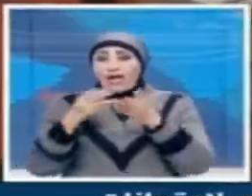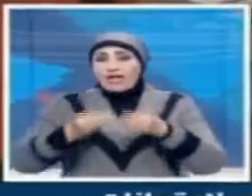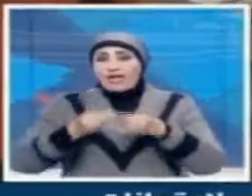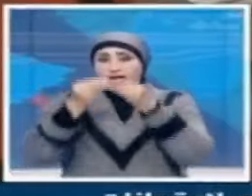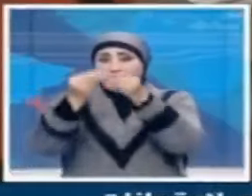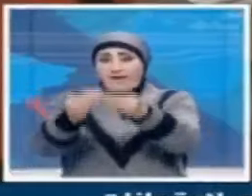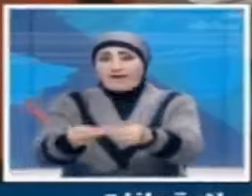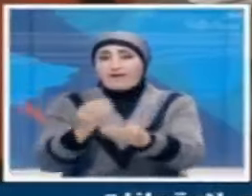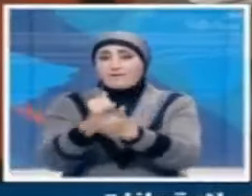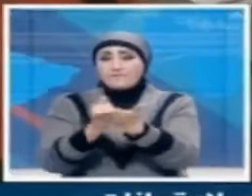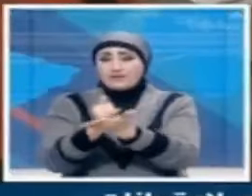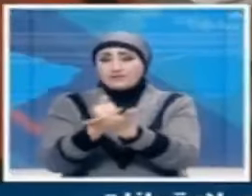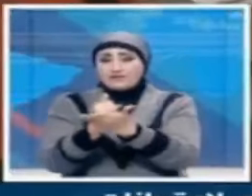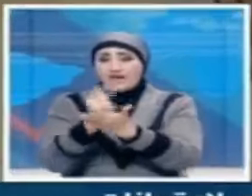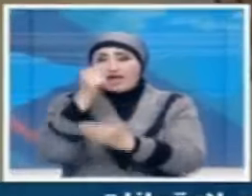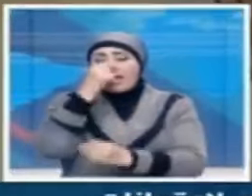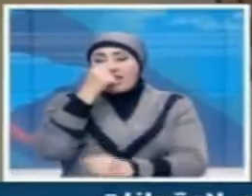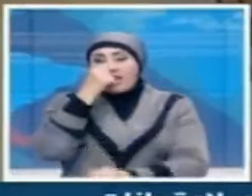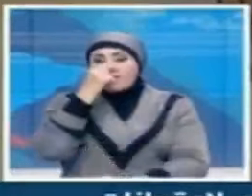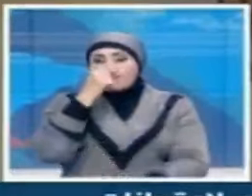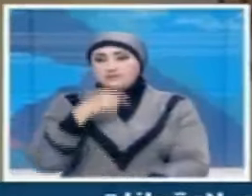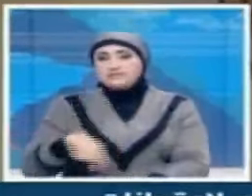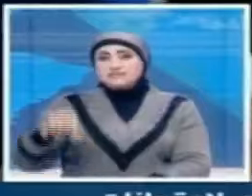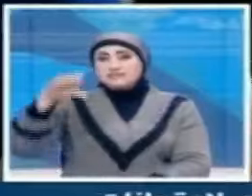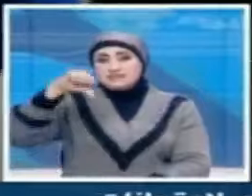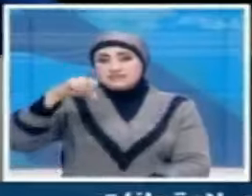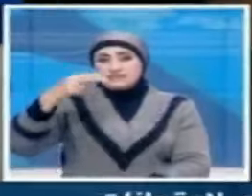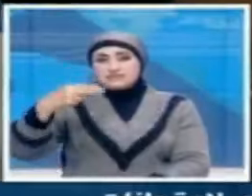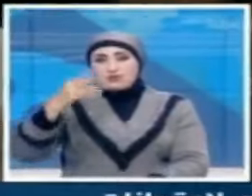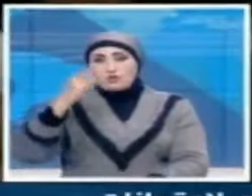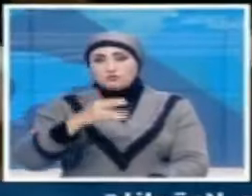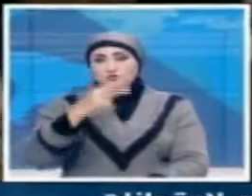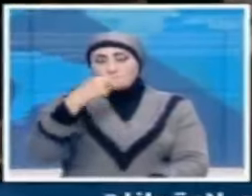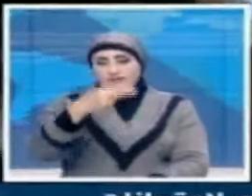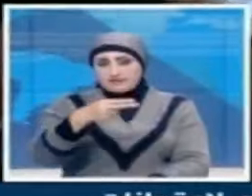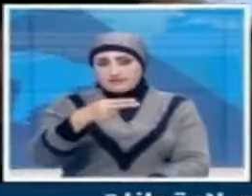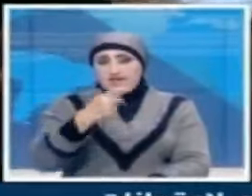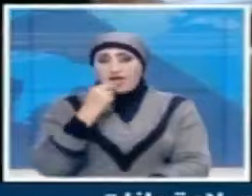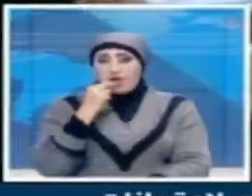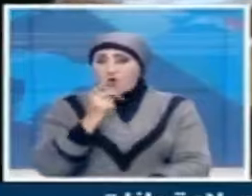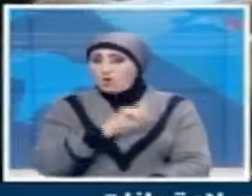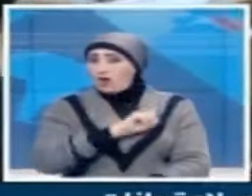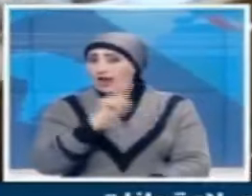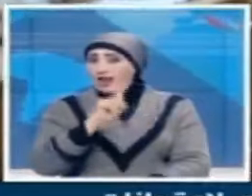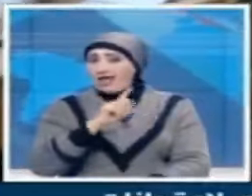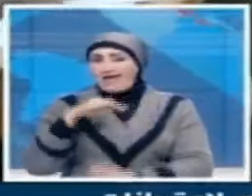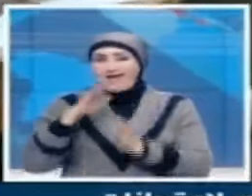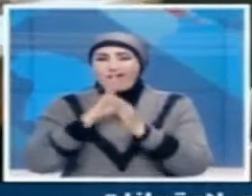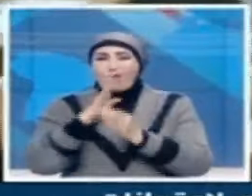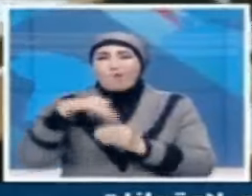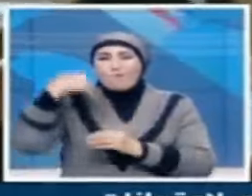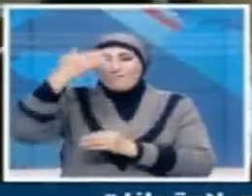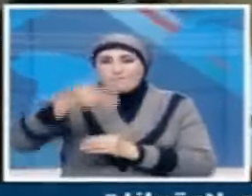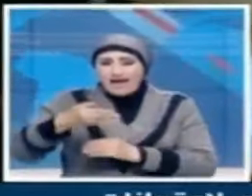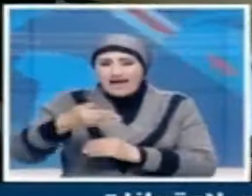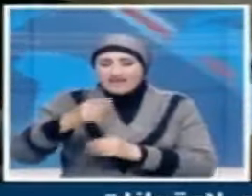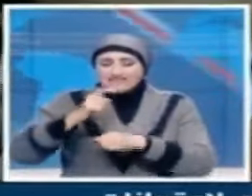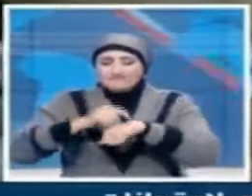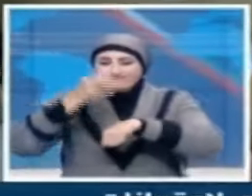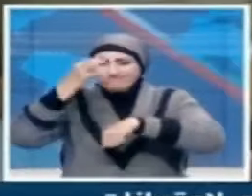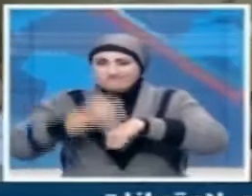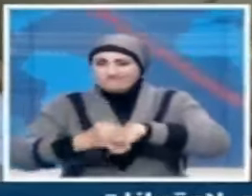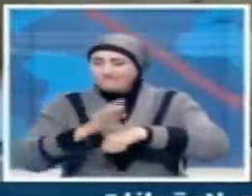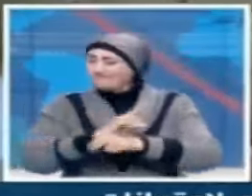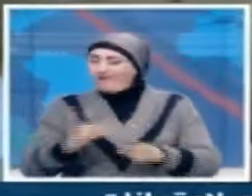آخر موعد لتسليم الاستمارات للمدارس يوم الخميس 29 فبراير القادم، مشيرة إلى أنه لا